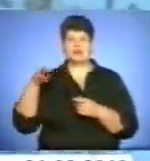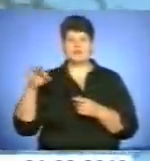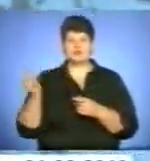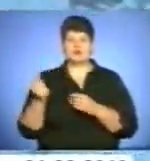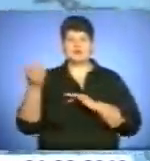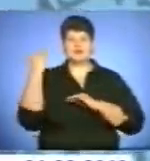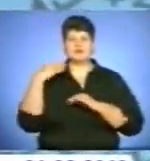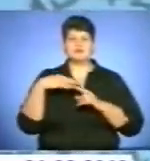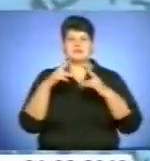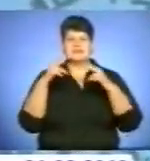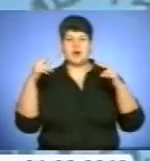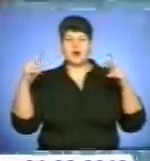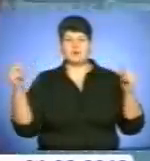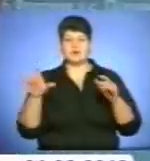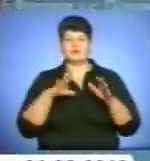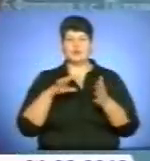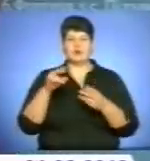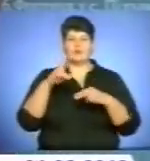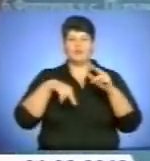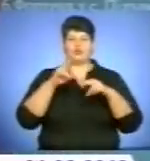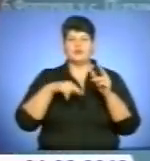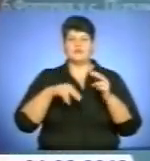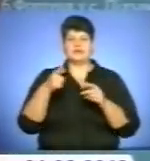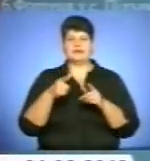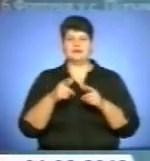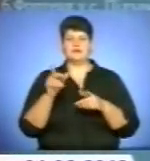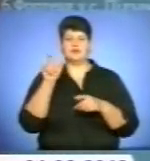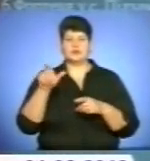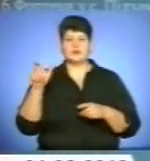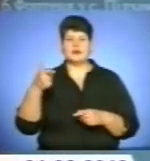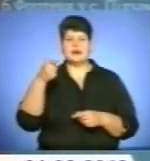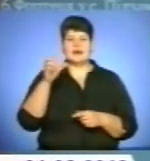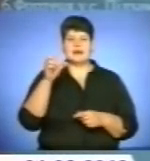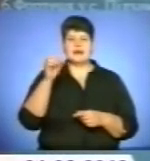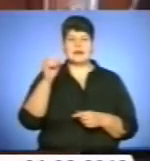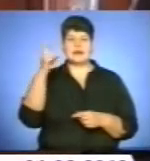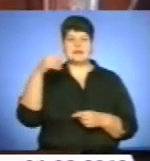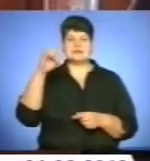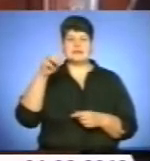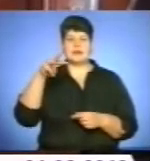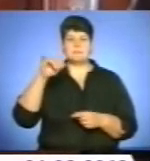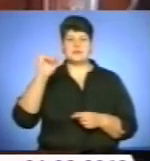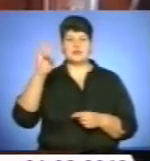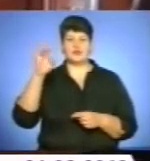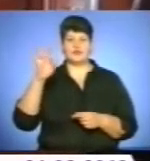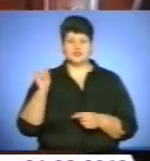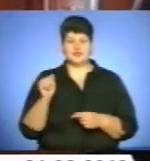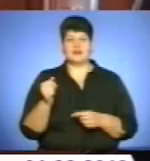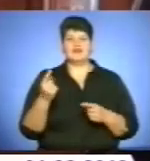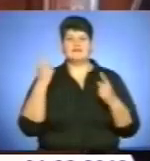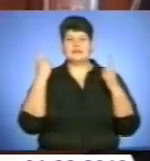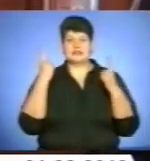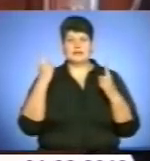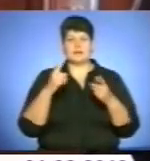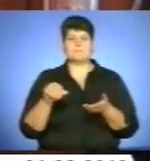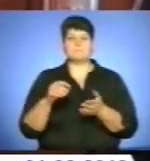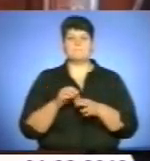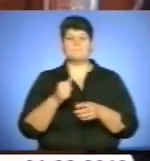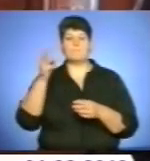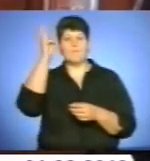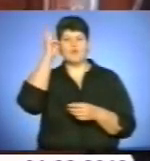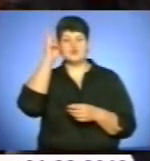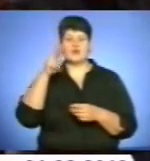та фортець збудовані представниками династії Гедеміновичів чи їх нащадками. Надзвичайний та повноважний посол Литви в Україні Пятрас